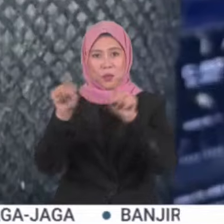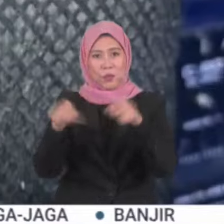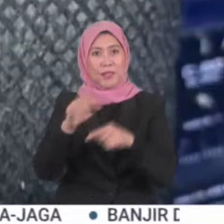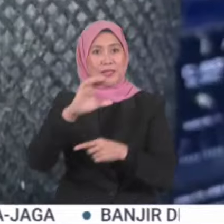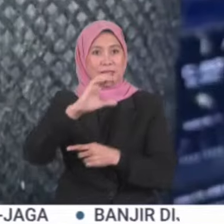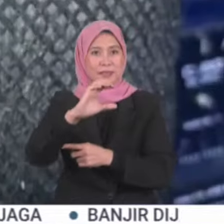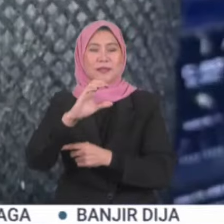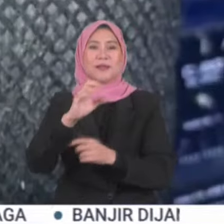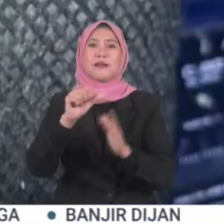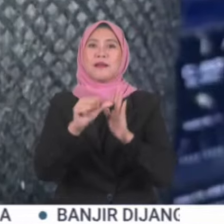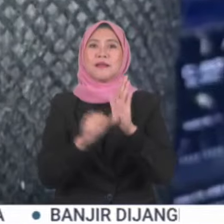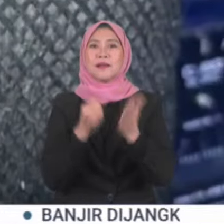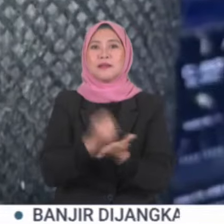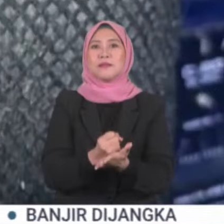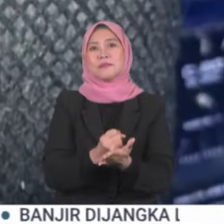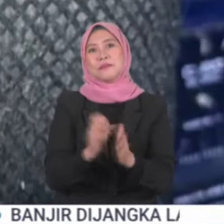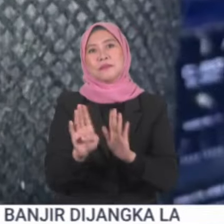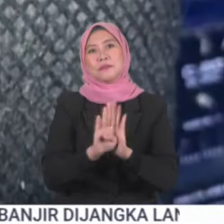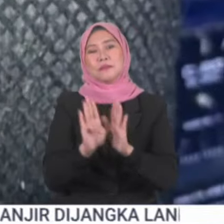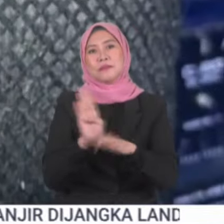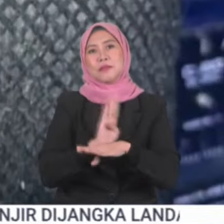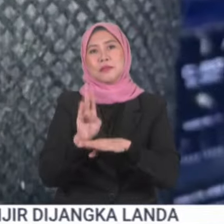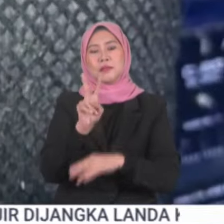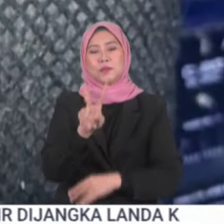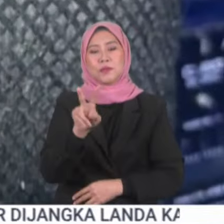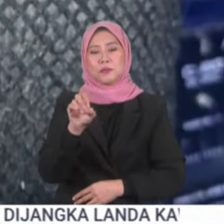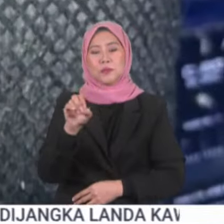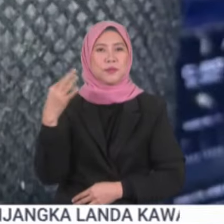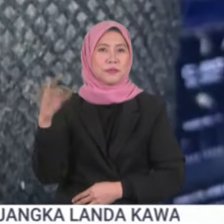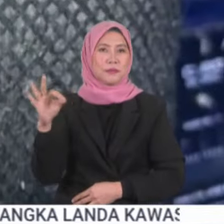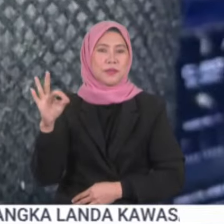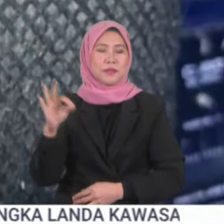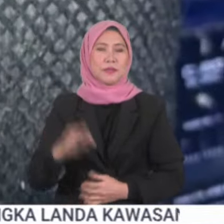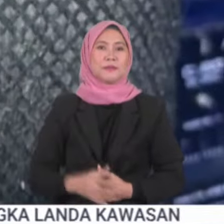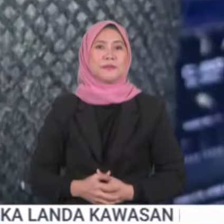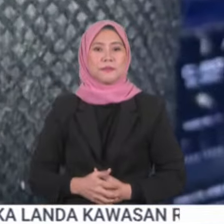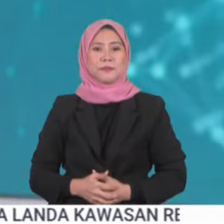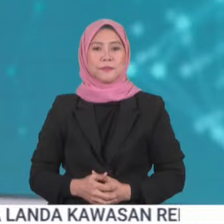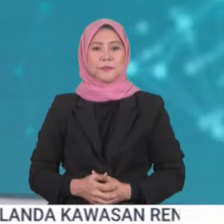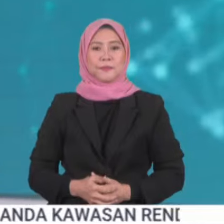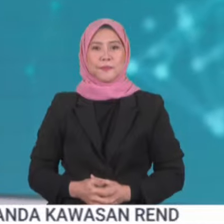102-1-C Akta Cap Dagangan 2019.